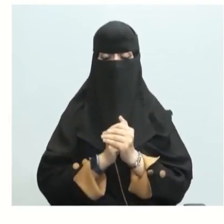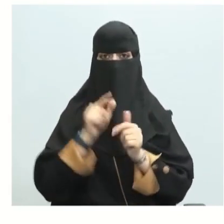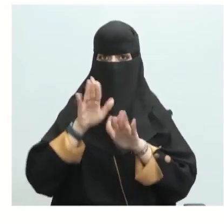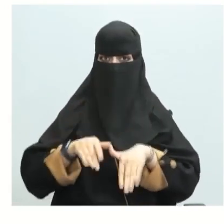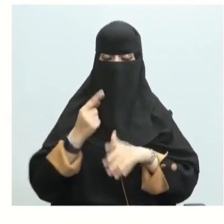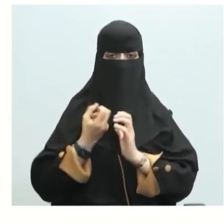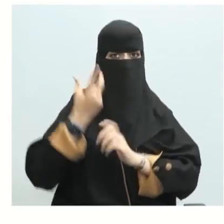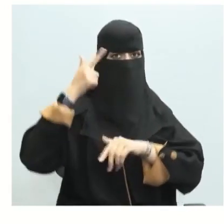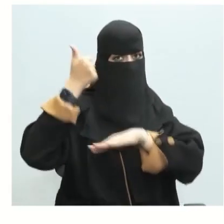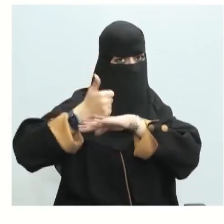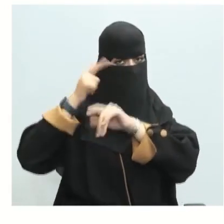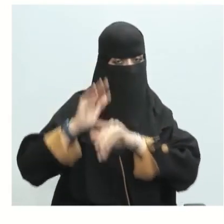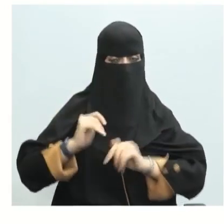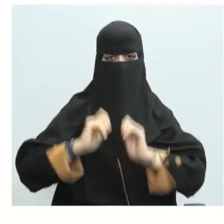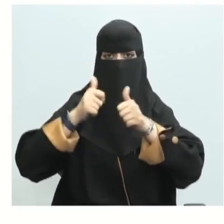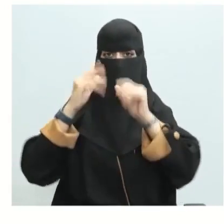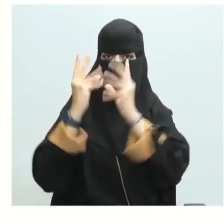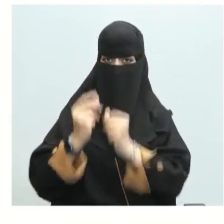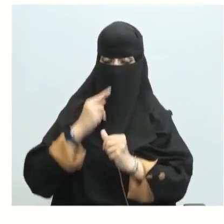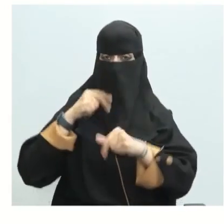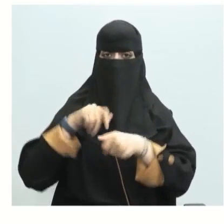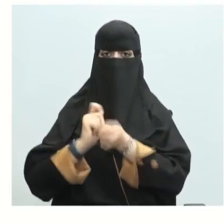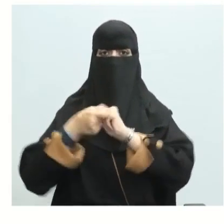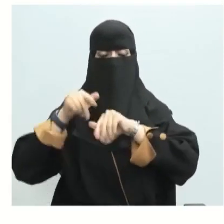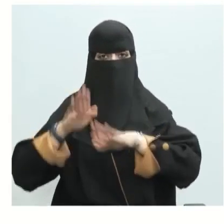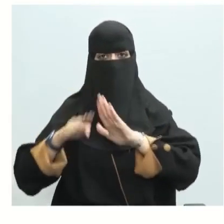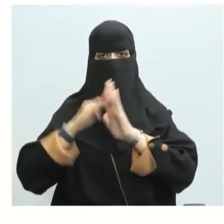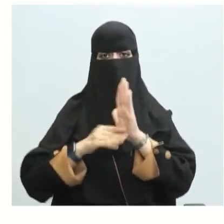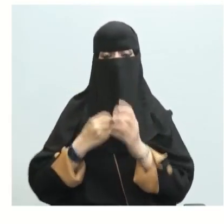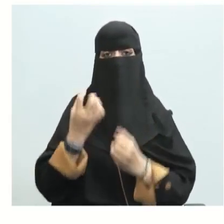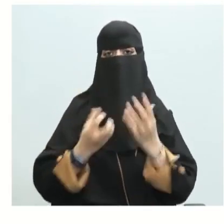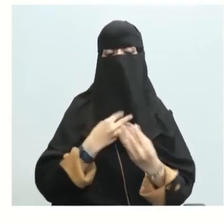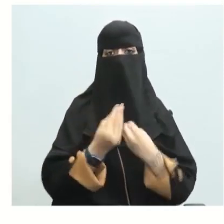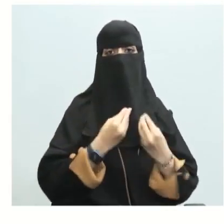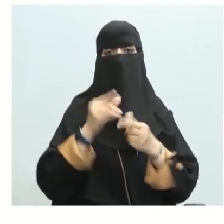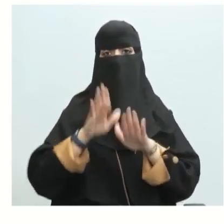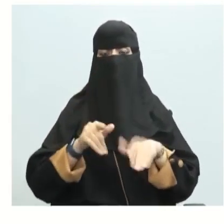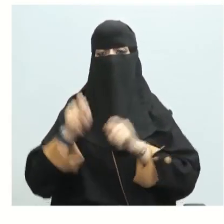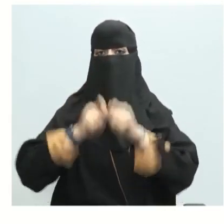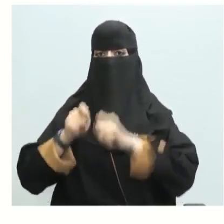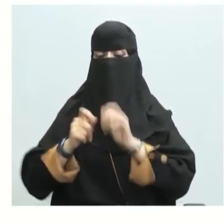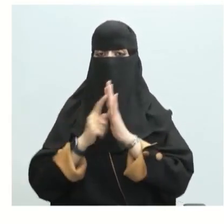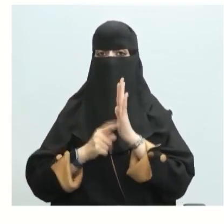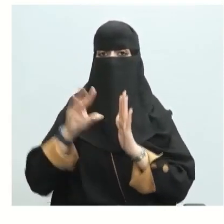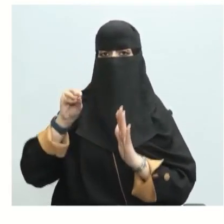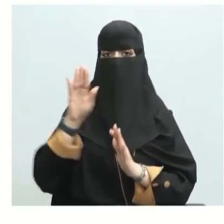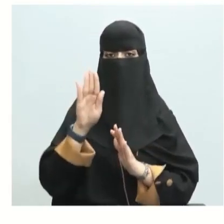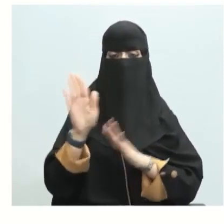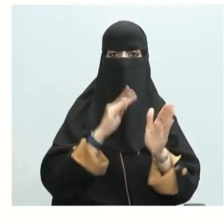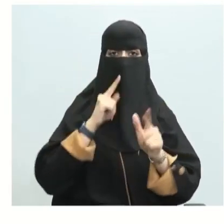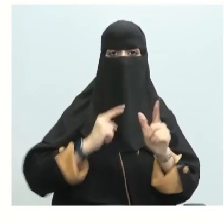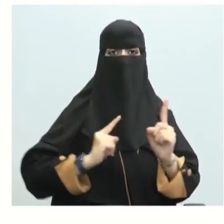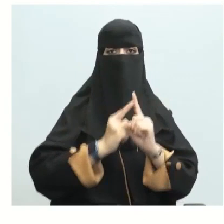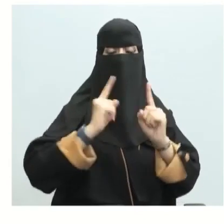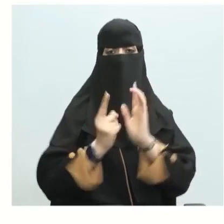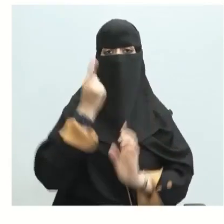اذا فكرتنا الرئيسيه يمكن حساب التغير في المحتوى الحراري للتفاعلات باستعمال قانون هيس الهدف